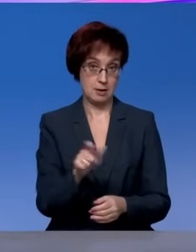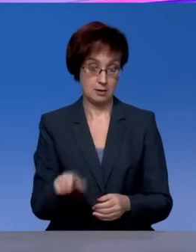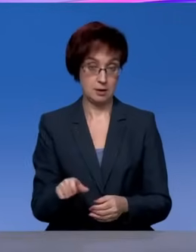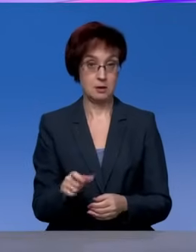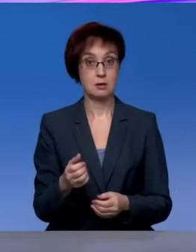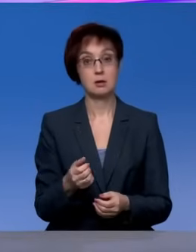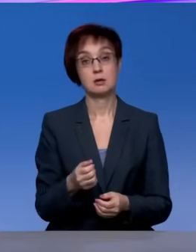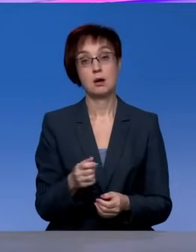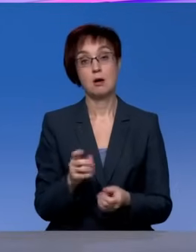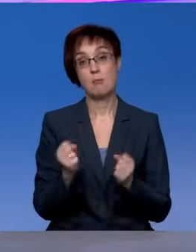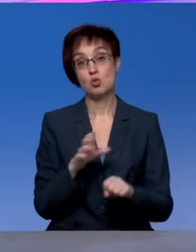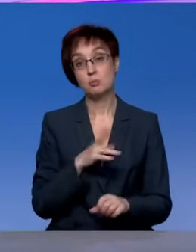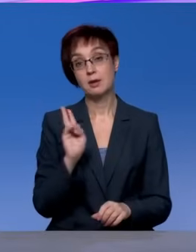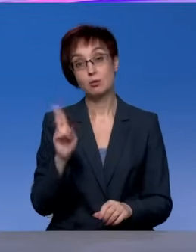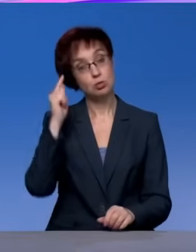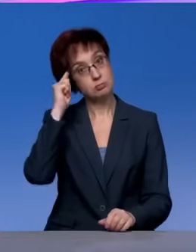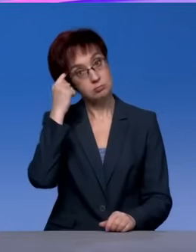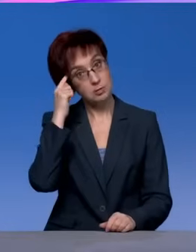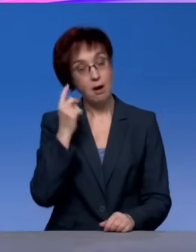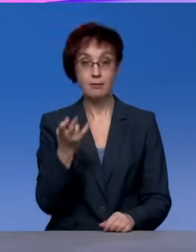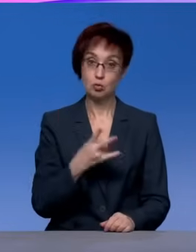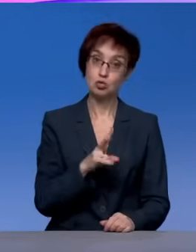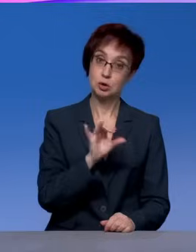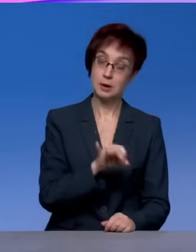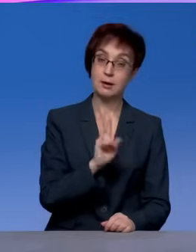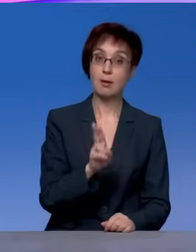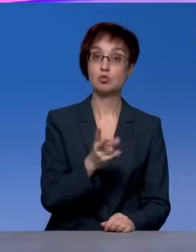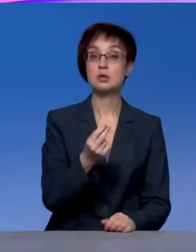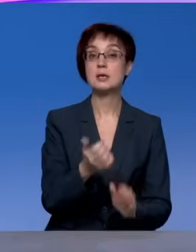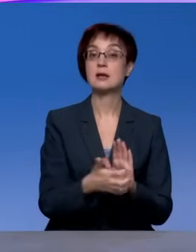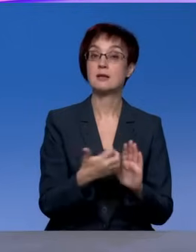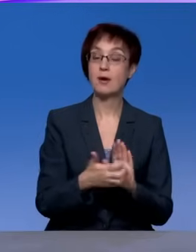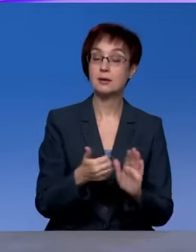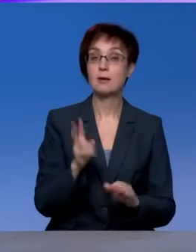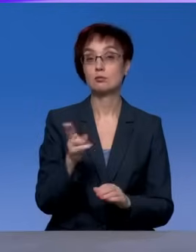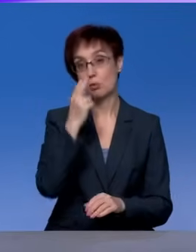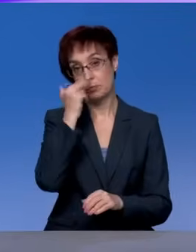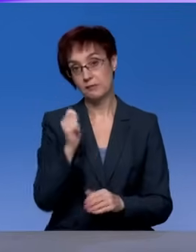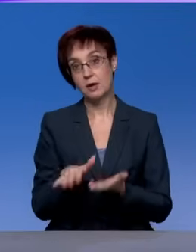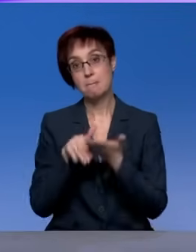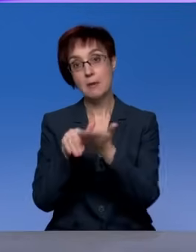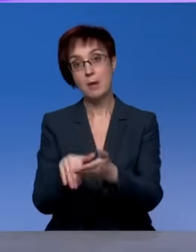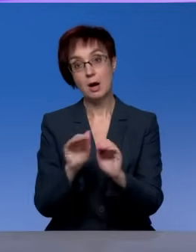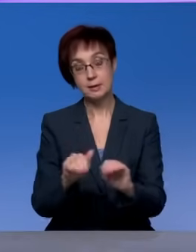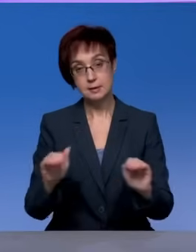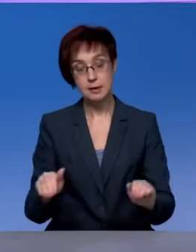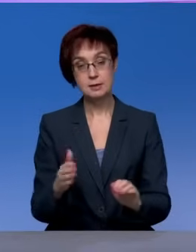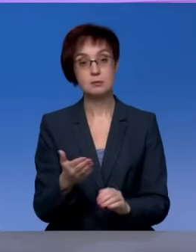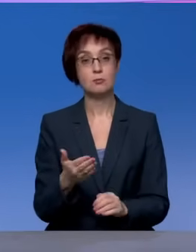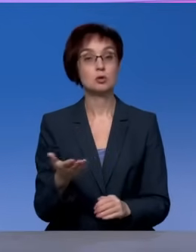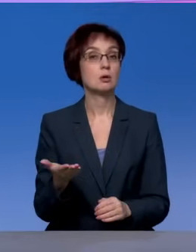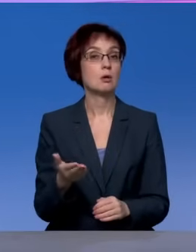денег не хватает, кому-то общение, кто-то привык там, детям помогать. Вот какой вы можете дать сегодня совет? Продолжать или не